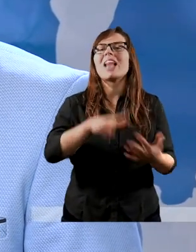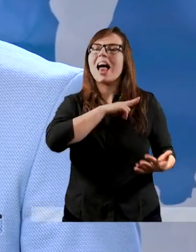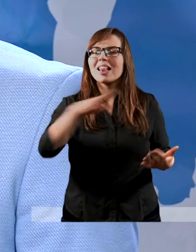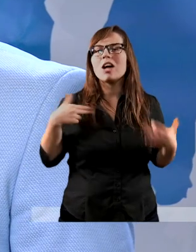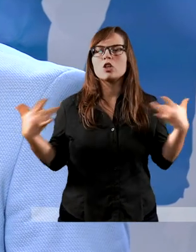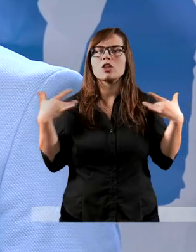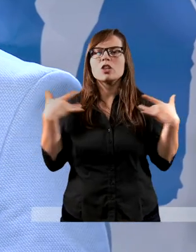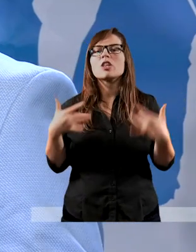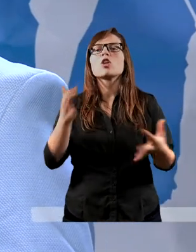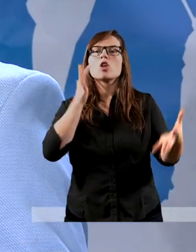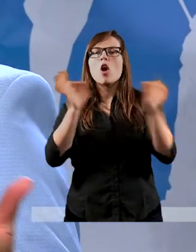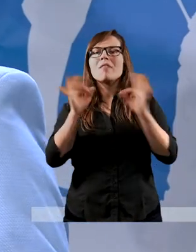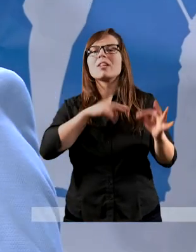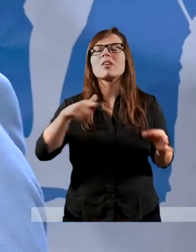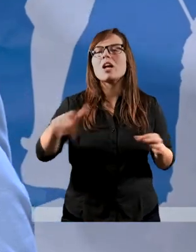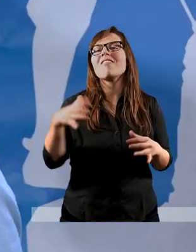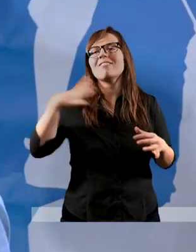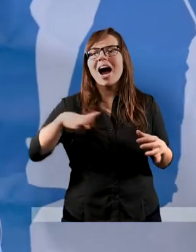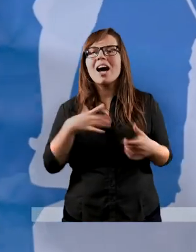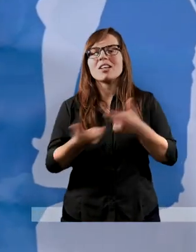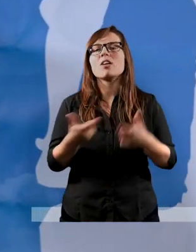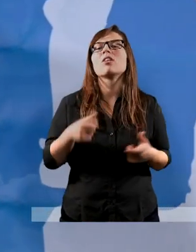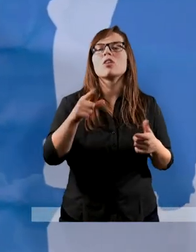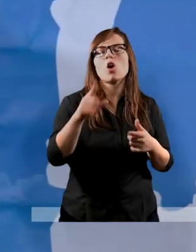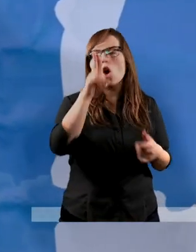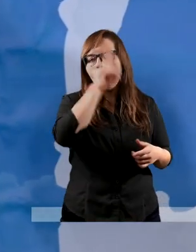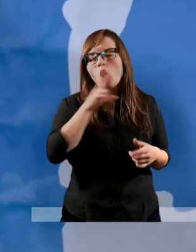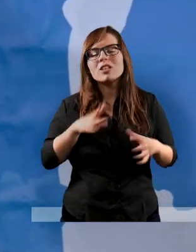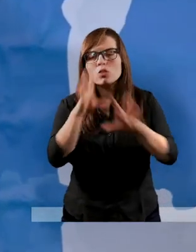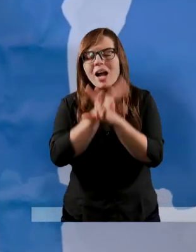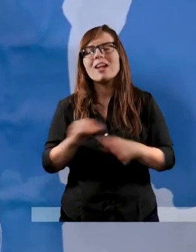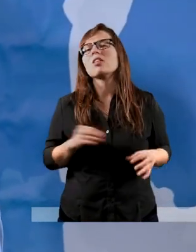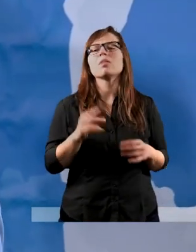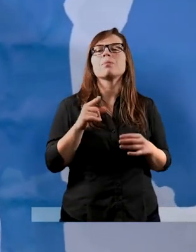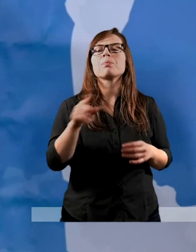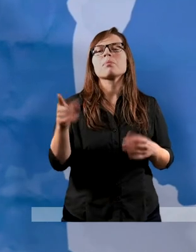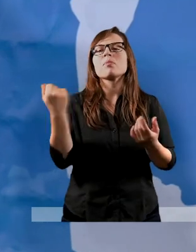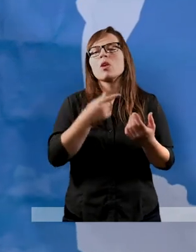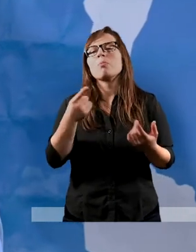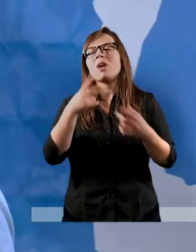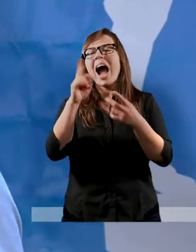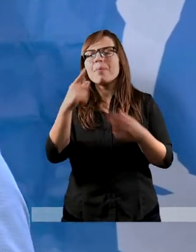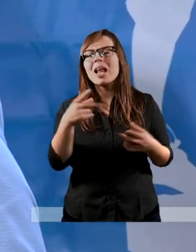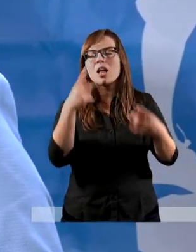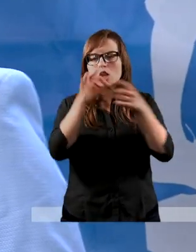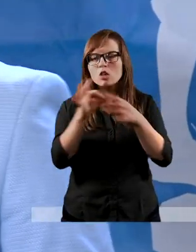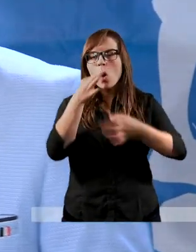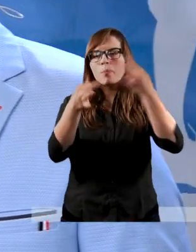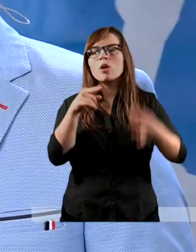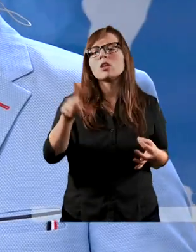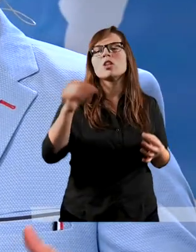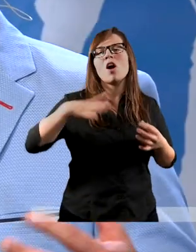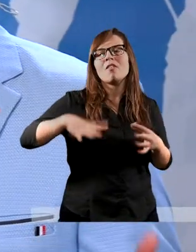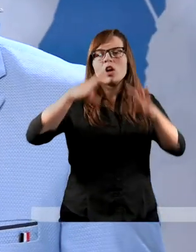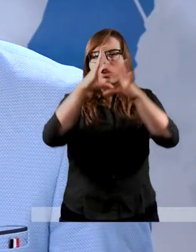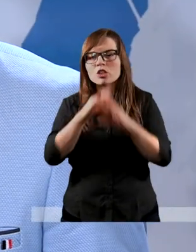życie. Dowiedzieliśmy się już o tym, że warto szanować rodziców. Mieliśmy już tutaj przykład Kamila, który opowiadał o tym,